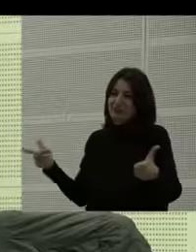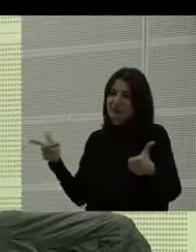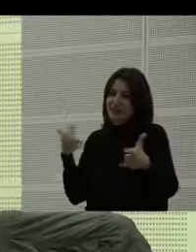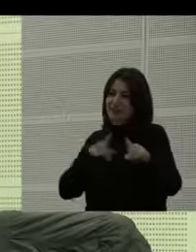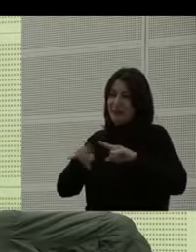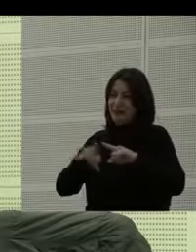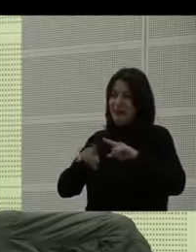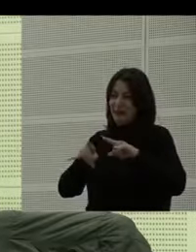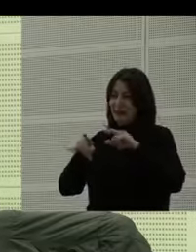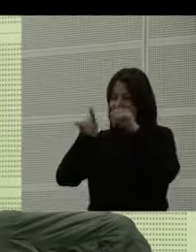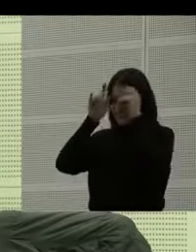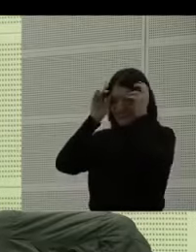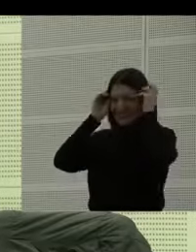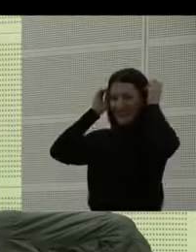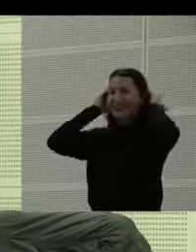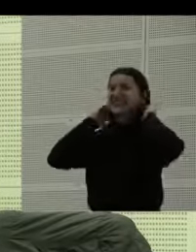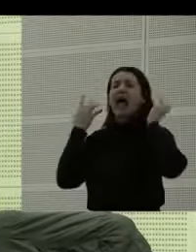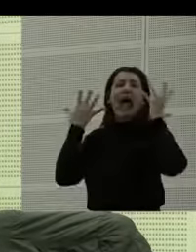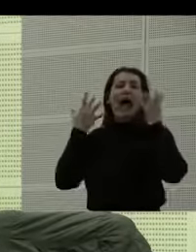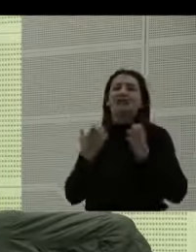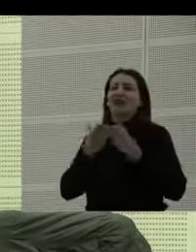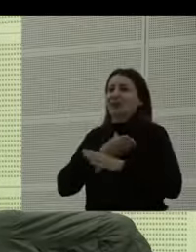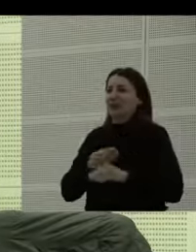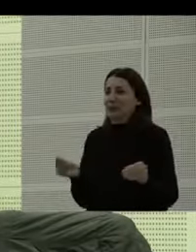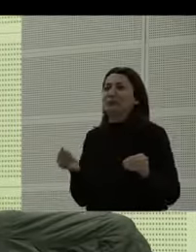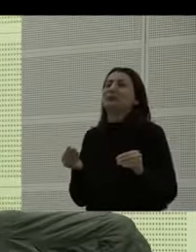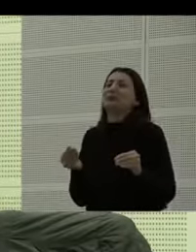Accetta tutte queste condizioni per